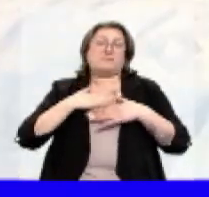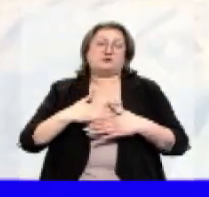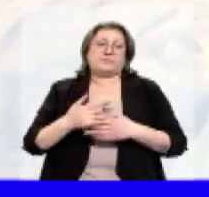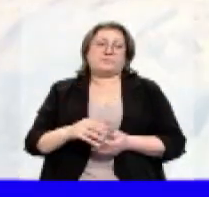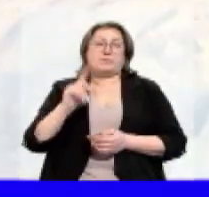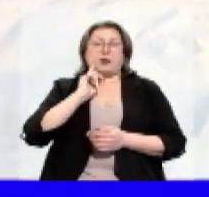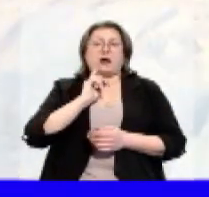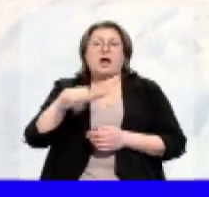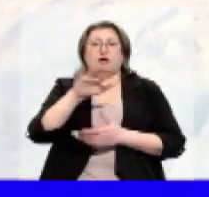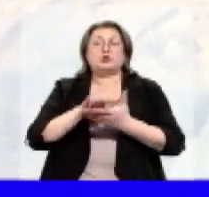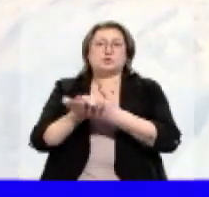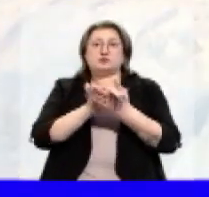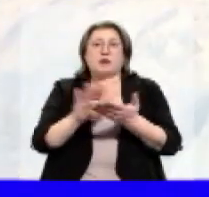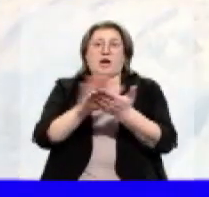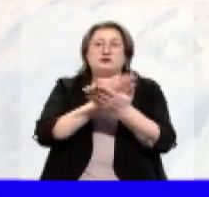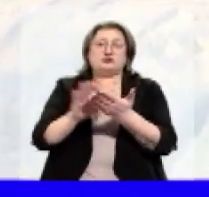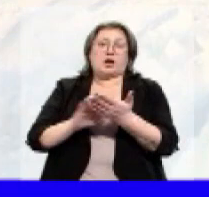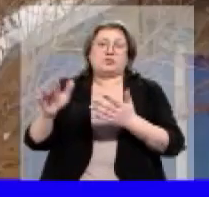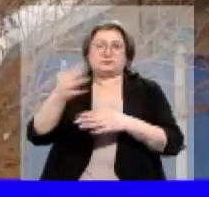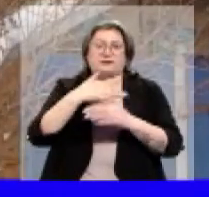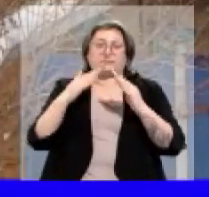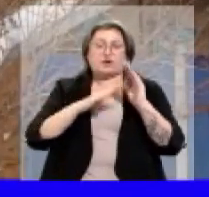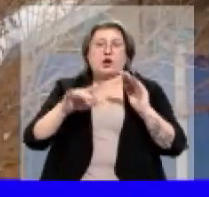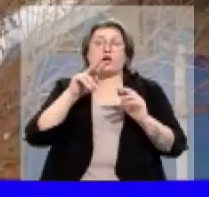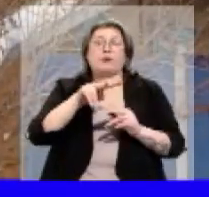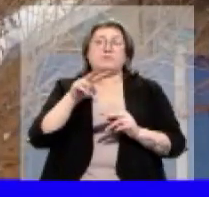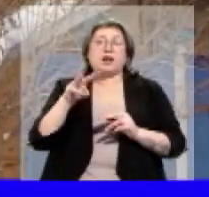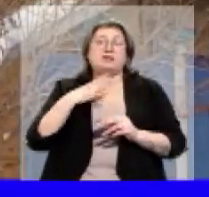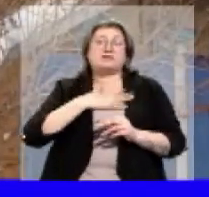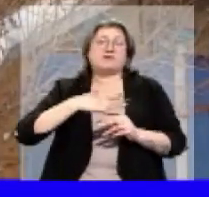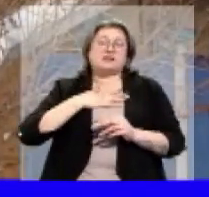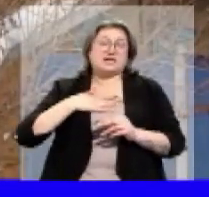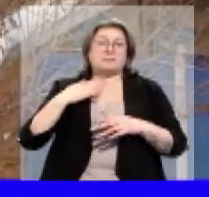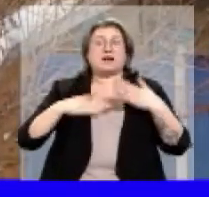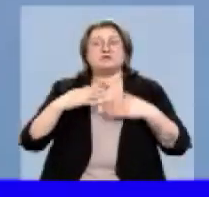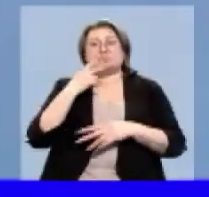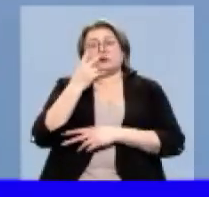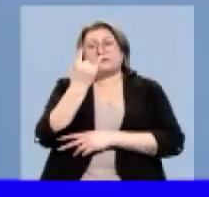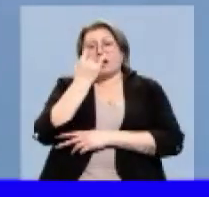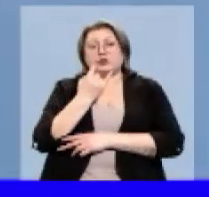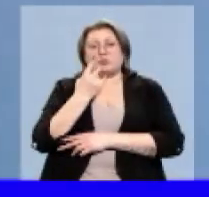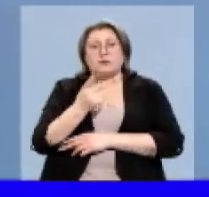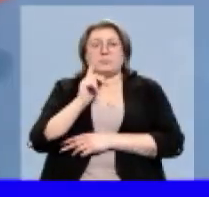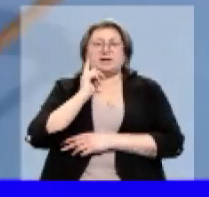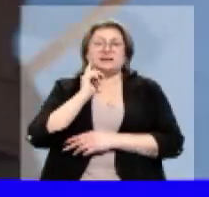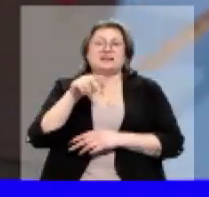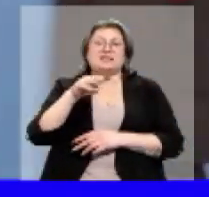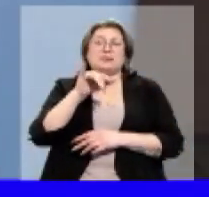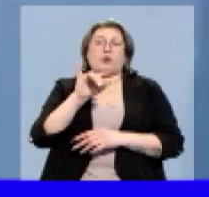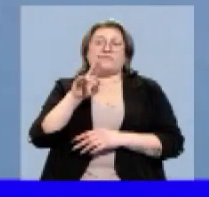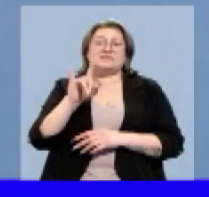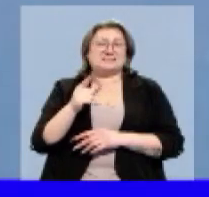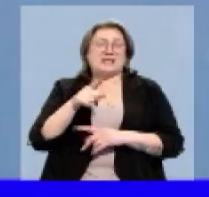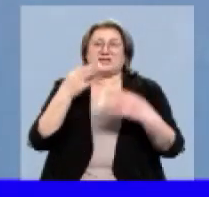Пока добровольцы дружно очищают двор, Любовь Михайловна с волнением и радостью смотрит в окно. Молодых тимуровцев она